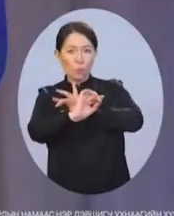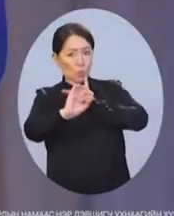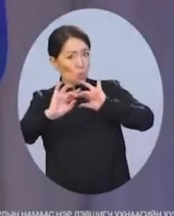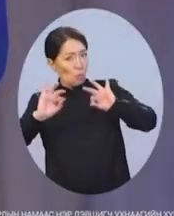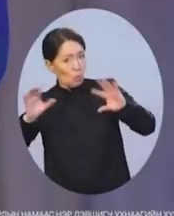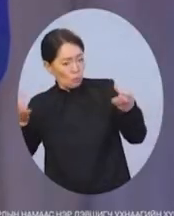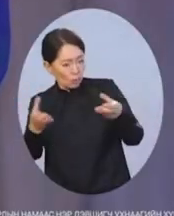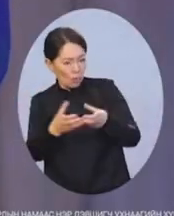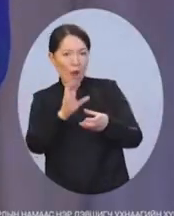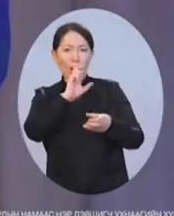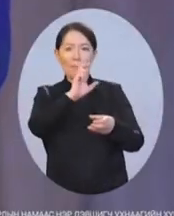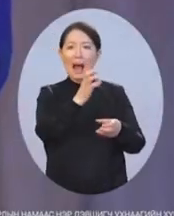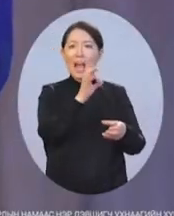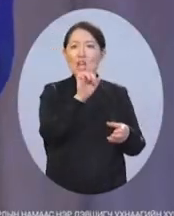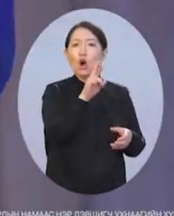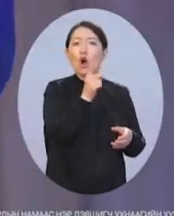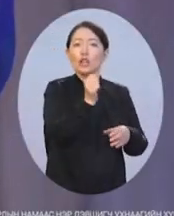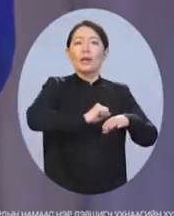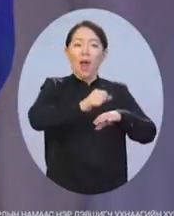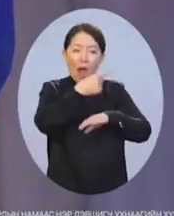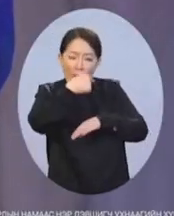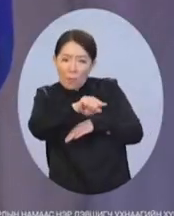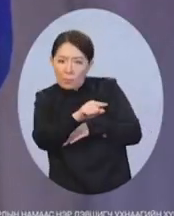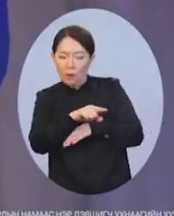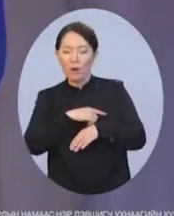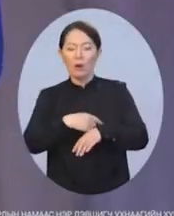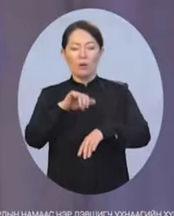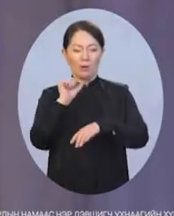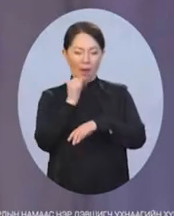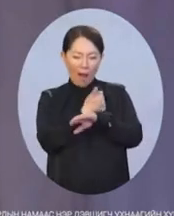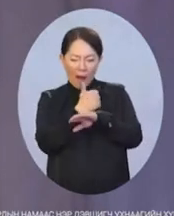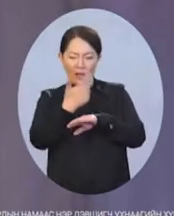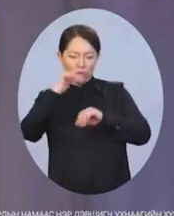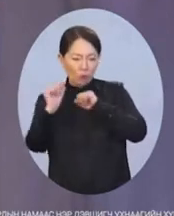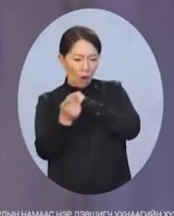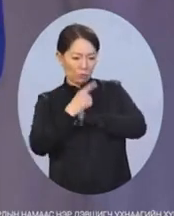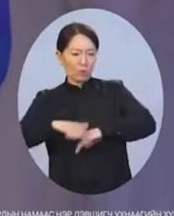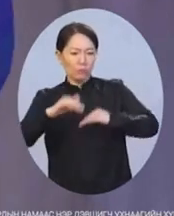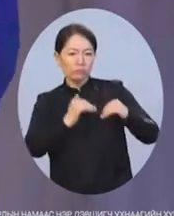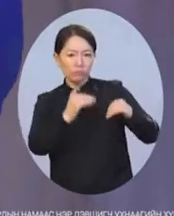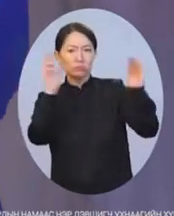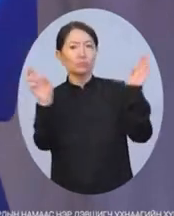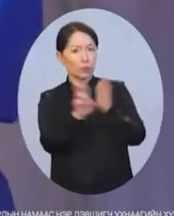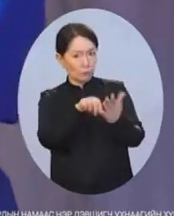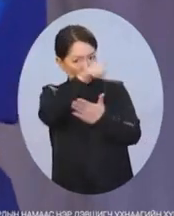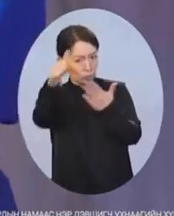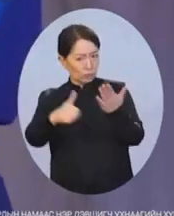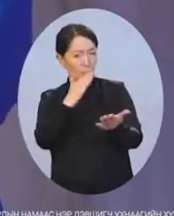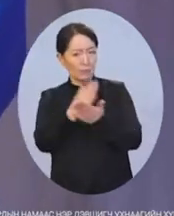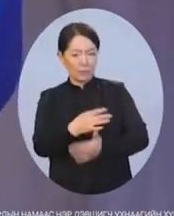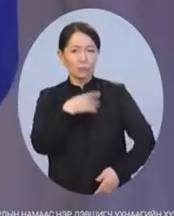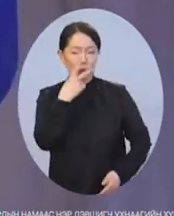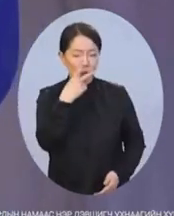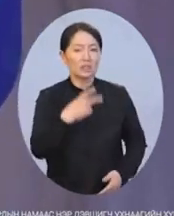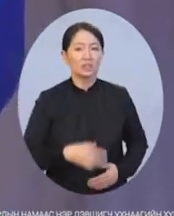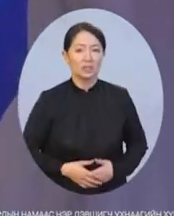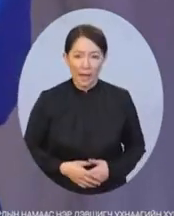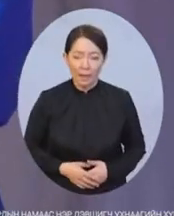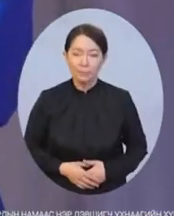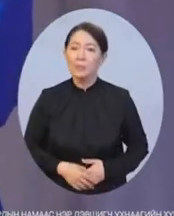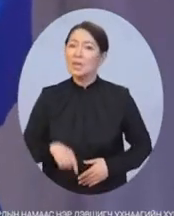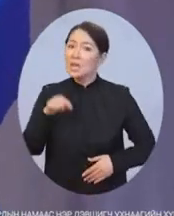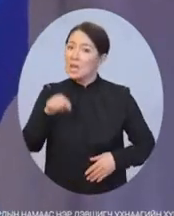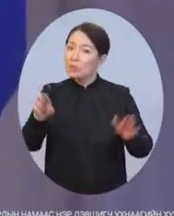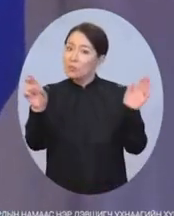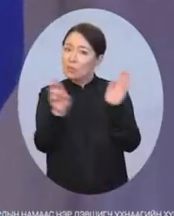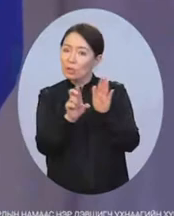үзэх гэх мэтэр Баян Гүлгийн аймаг бол аялал жуулчлалын онцгой бүс нутаг болон хөгжих боломж өрнөө байна гэж үзэж